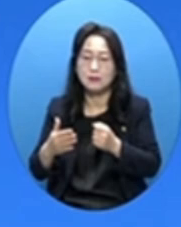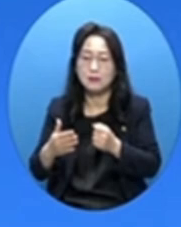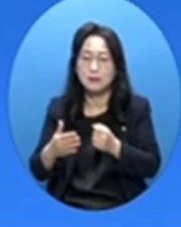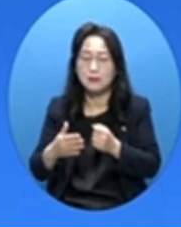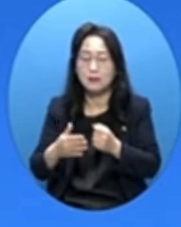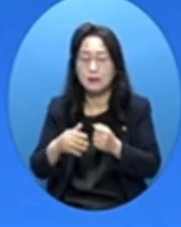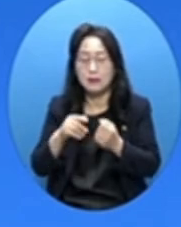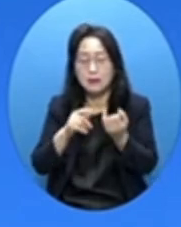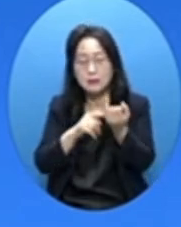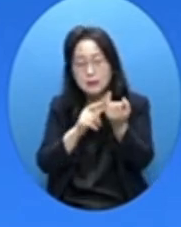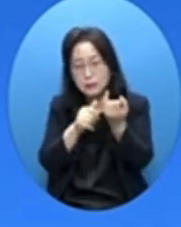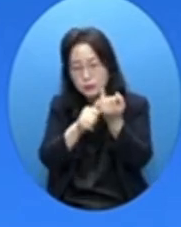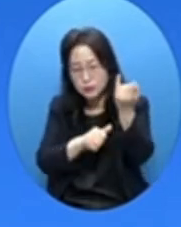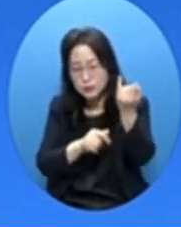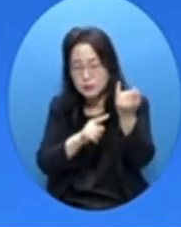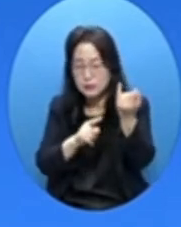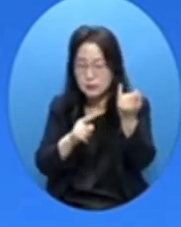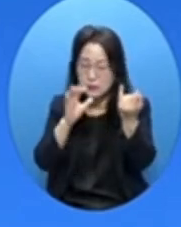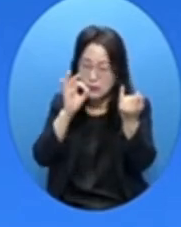없었습니다